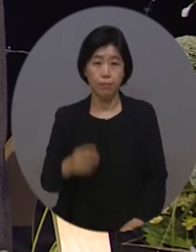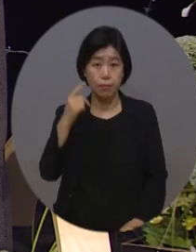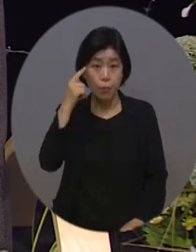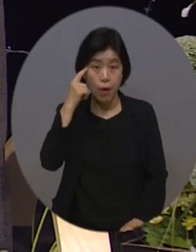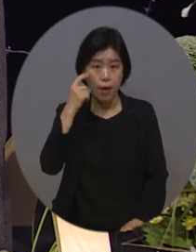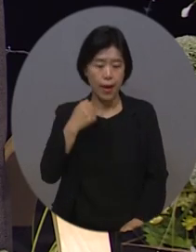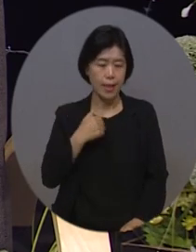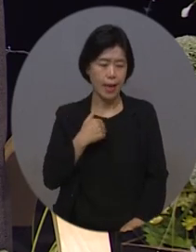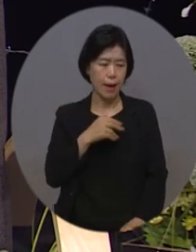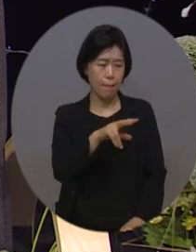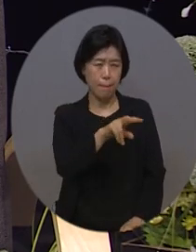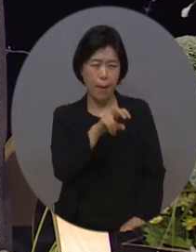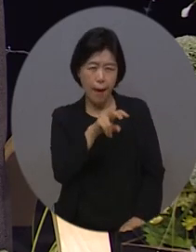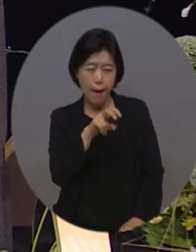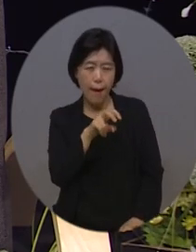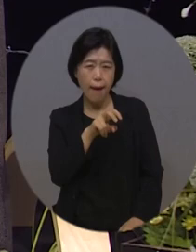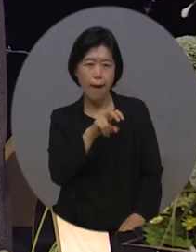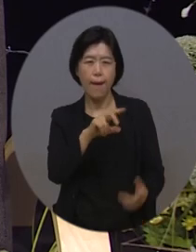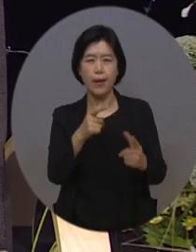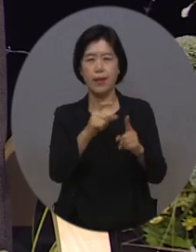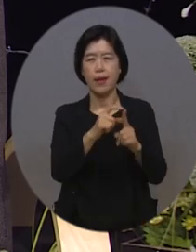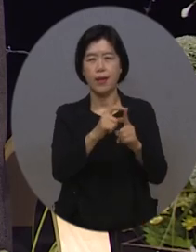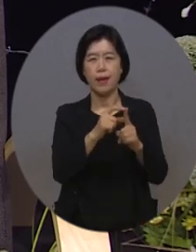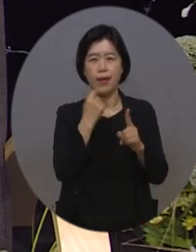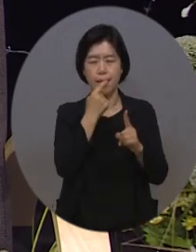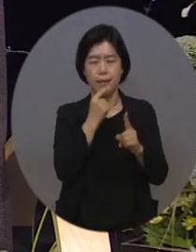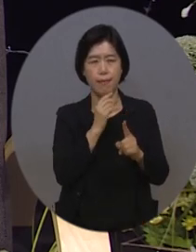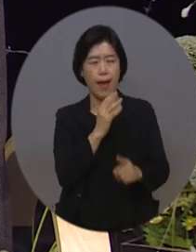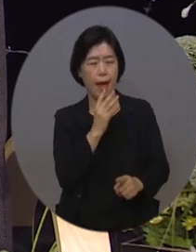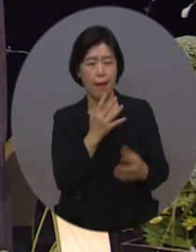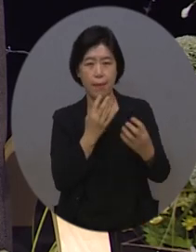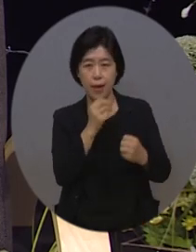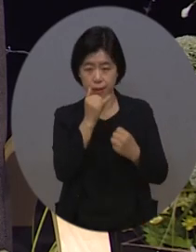내가 증오를 입에 올리며 위중을 읽은 탓이다.